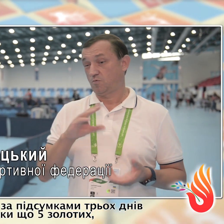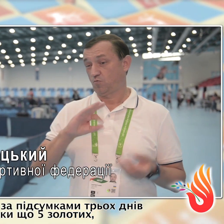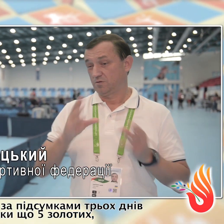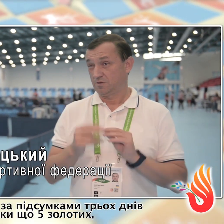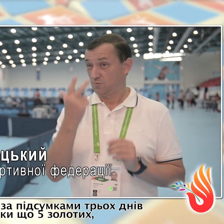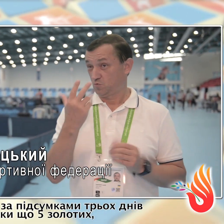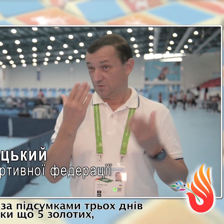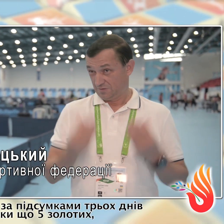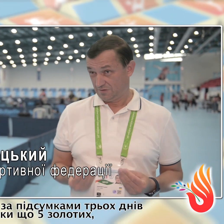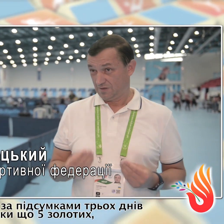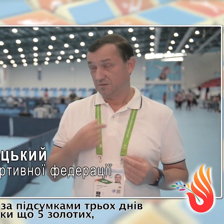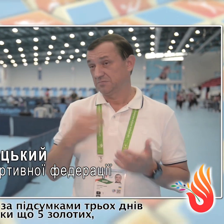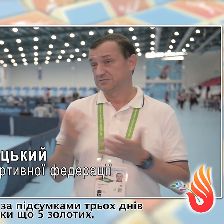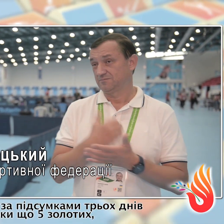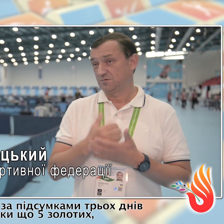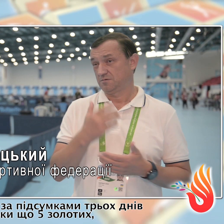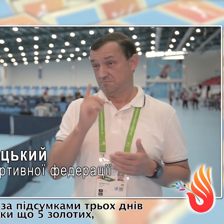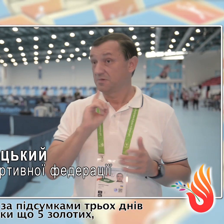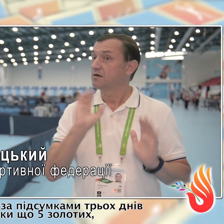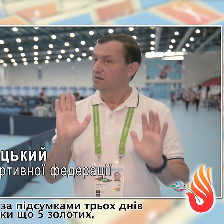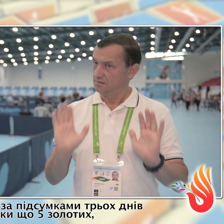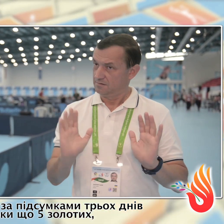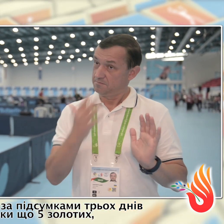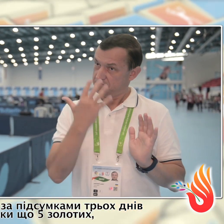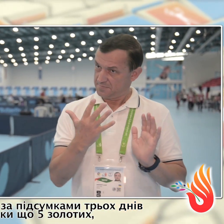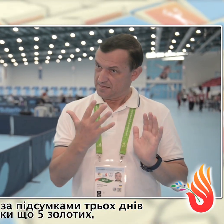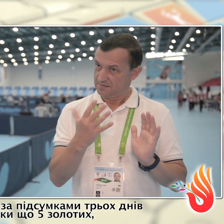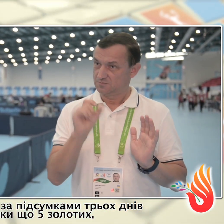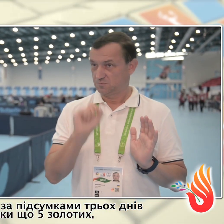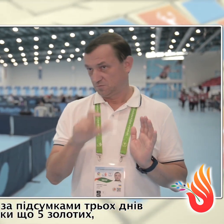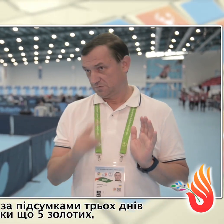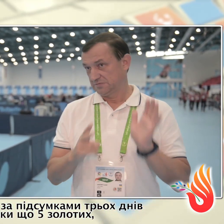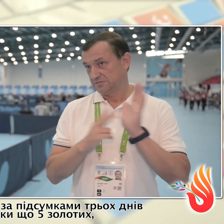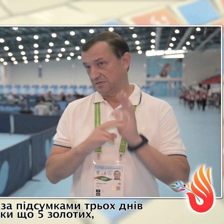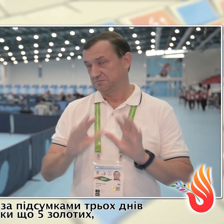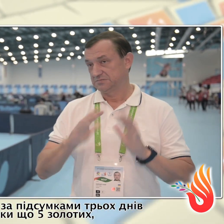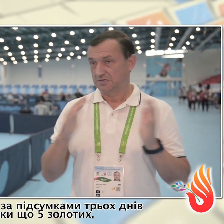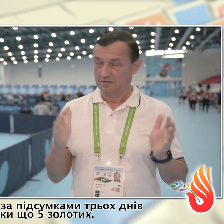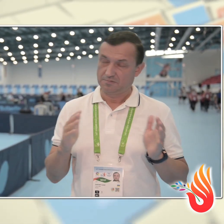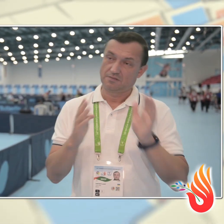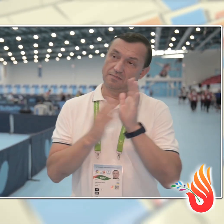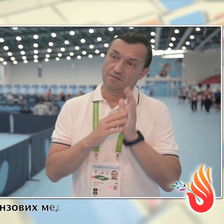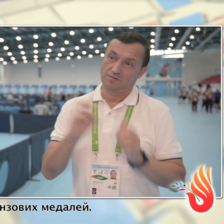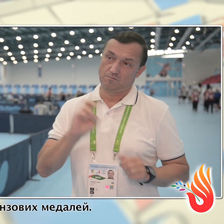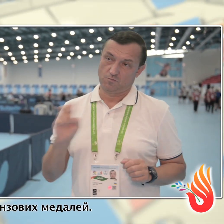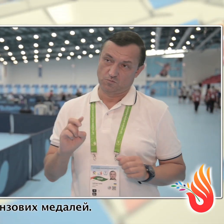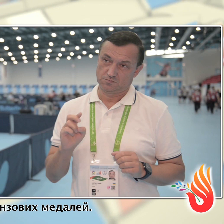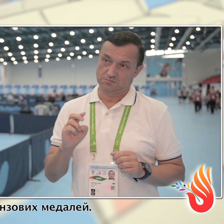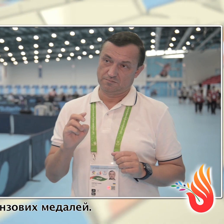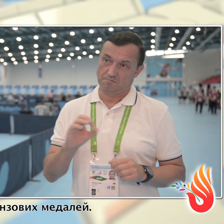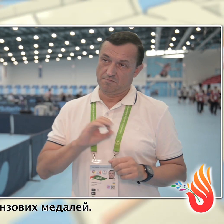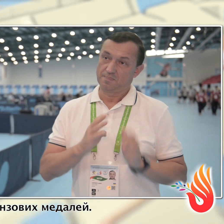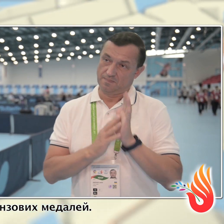Ну, должен сказать, что по итогам 3 дней мы завоевали пока 5 золотых и 7